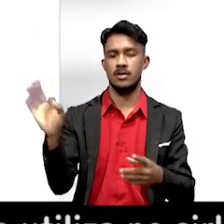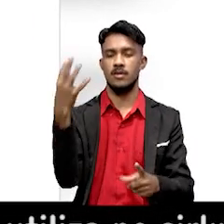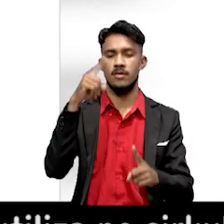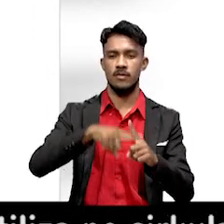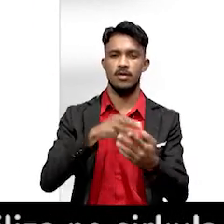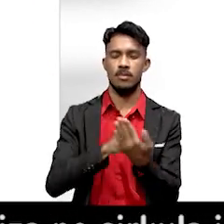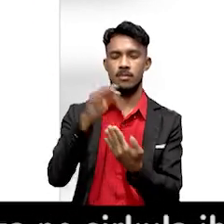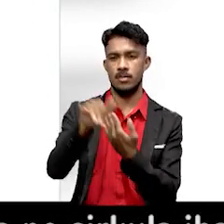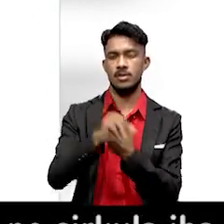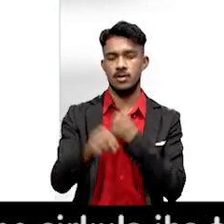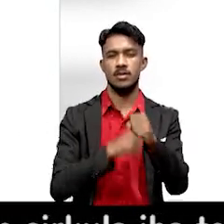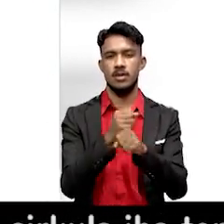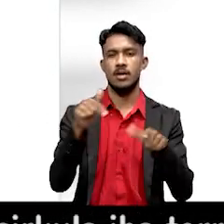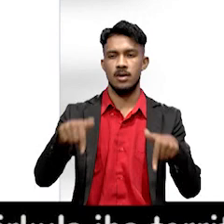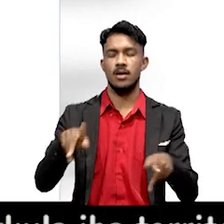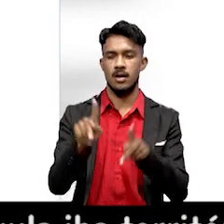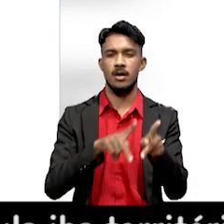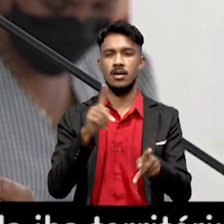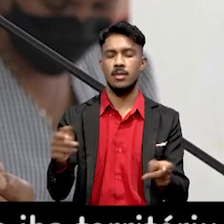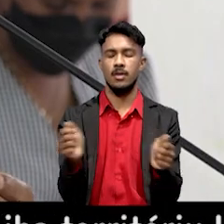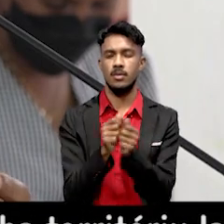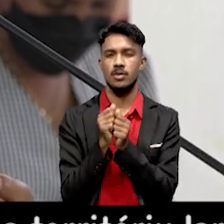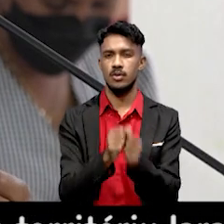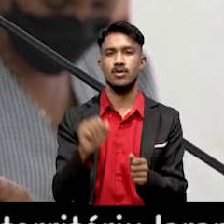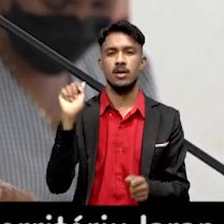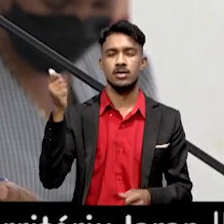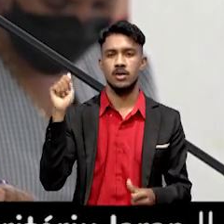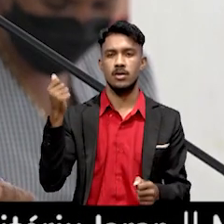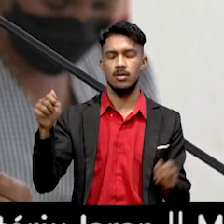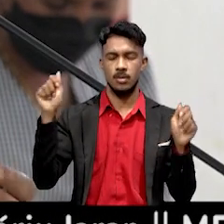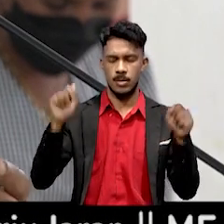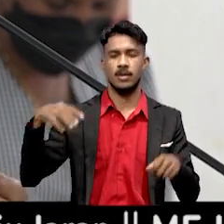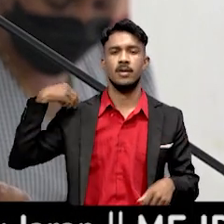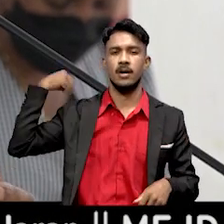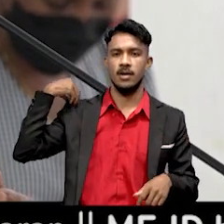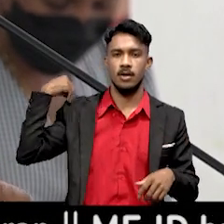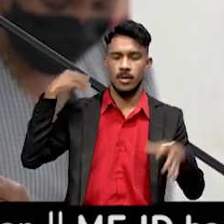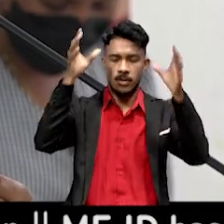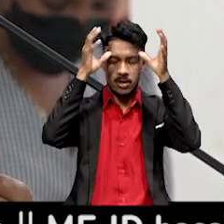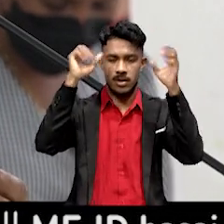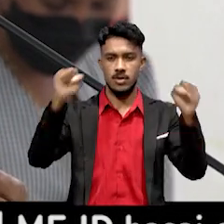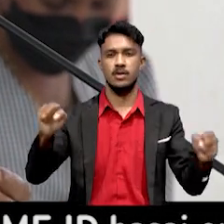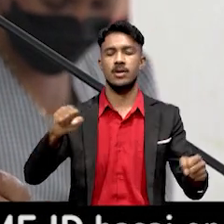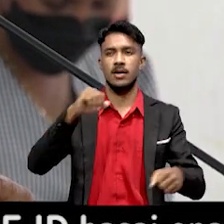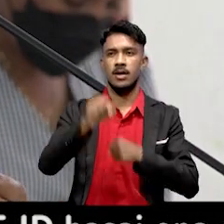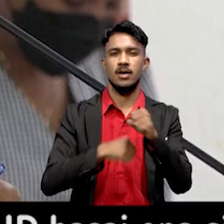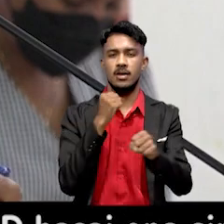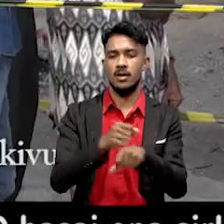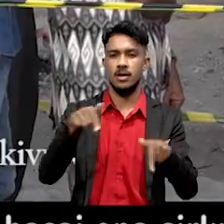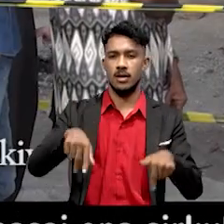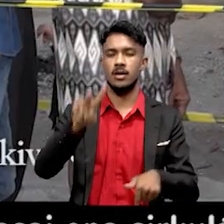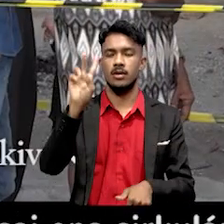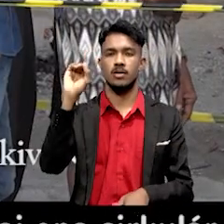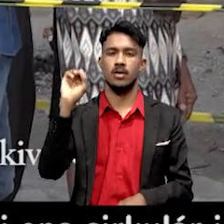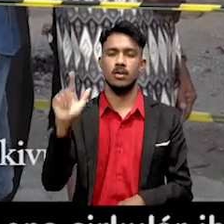ne. Dadaung ne emanan sanulu makhatudu pron tidaung ho di kandidataan ba Presiden Republika periodu rihung rua ruanulu resin rua